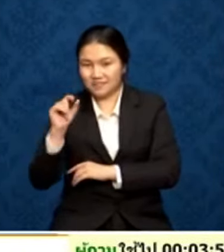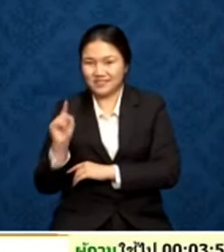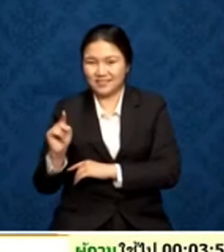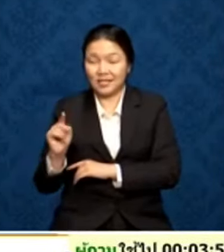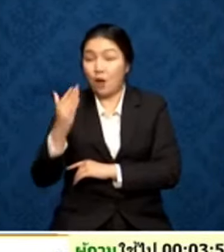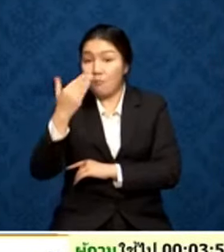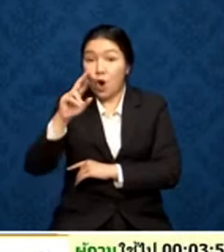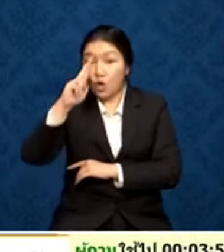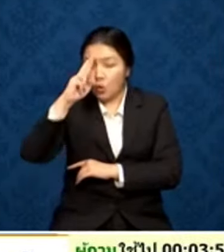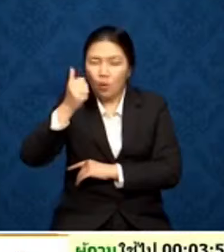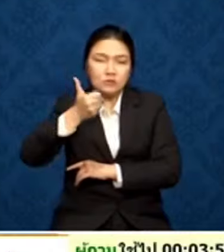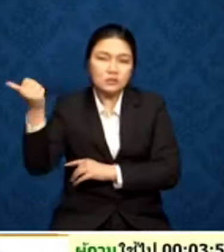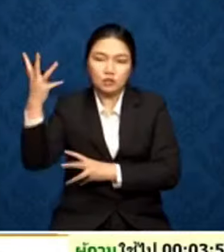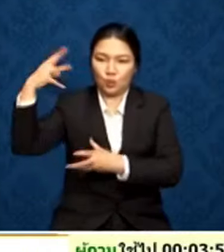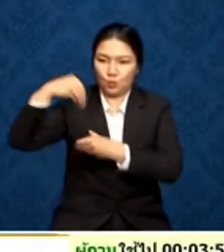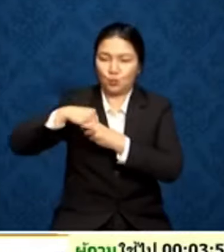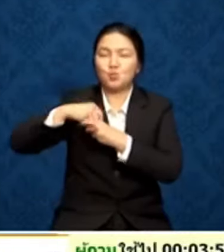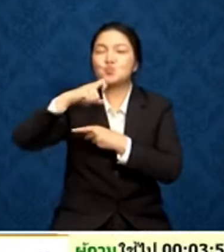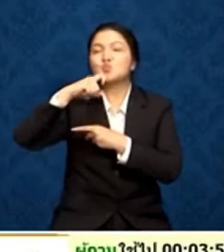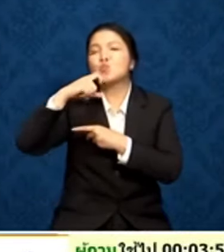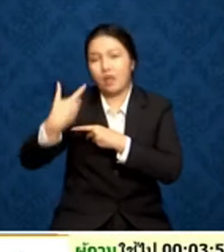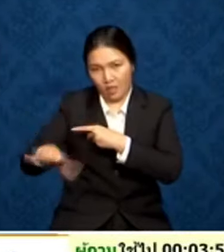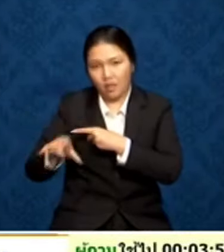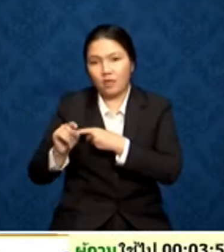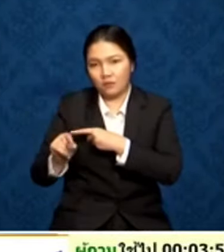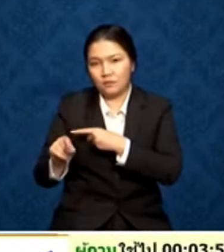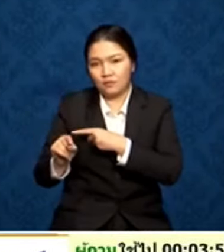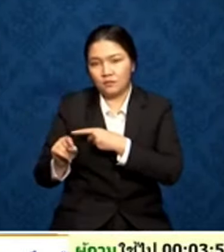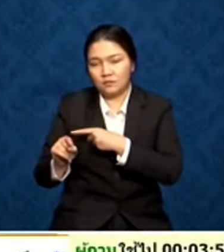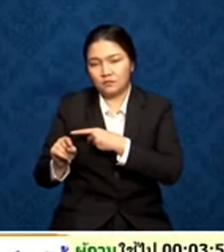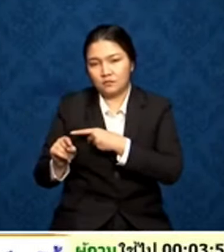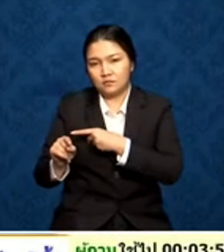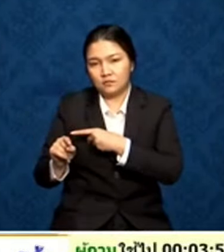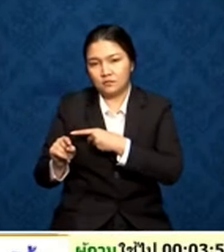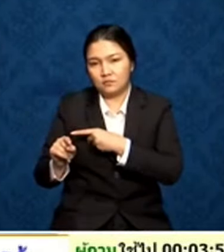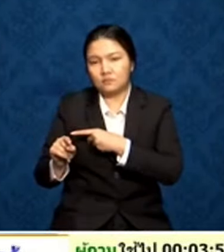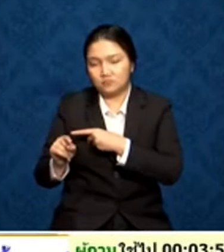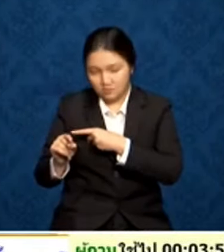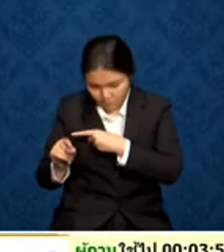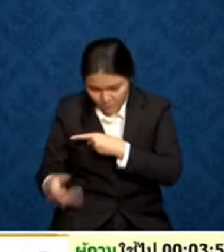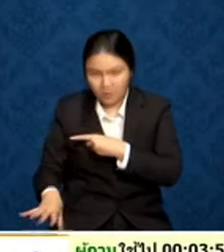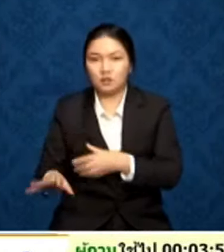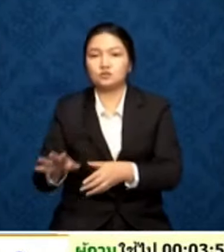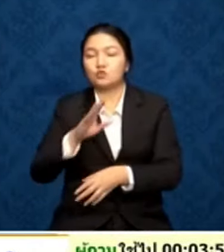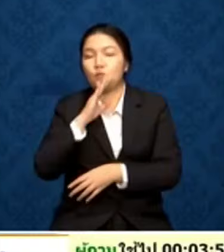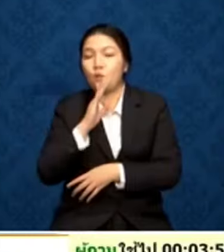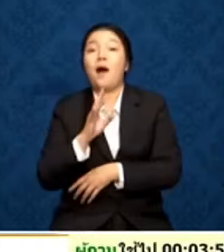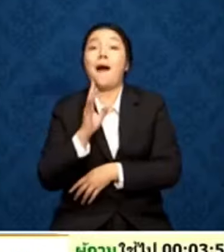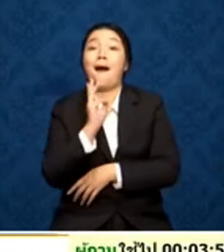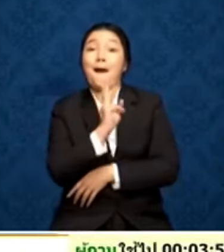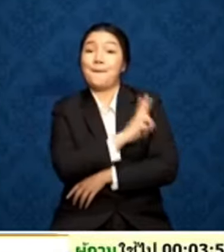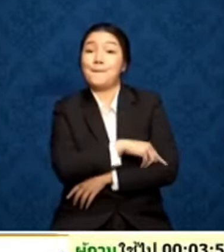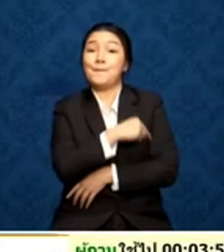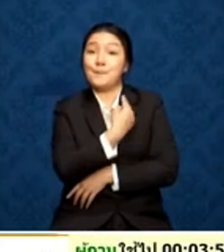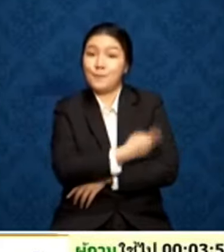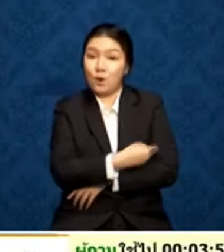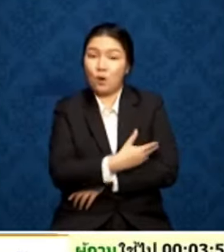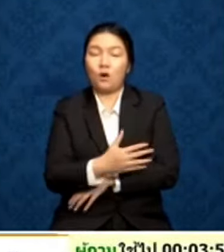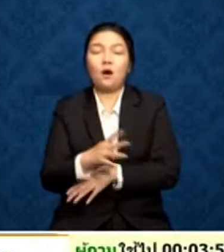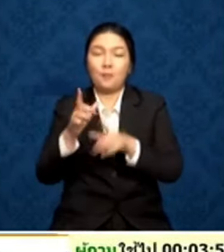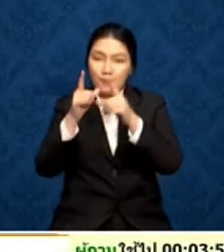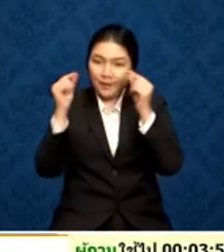วยเมื่อมีโรคอื่นมาด้วยเนี่ยในแพทย์หรือผู้ดูแ